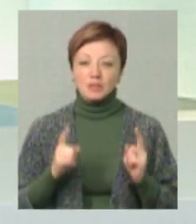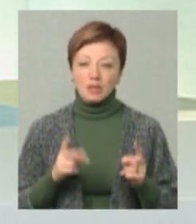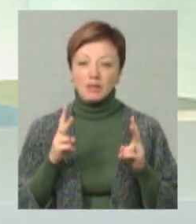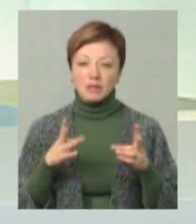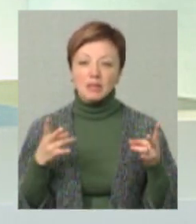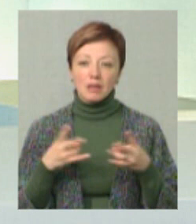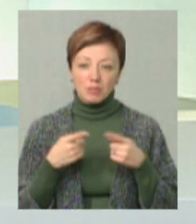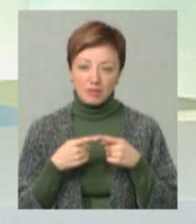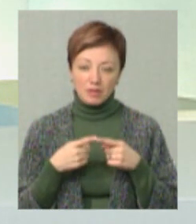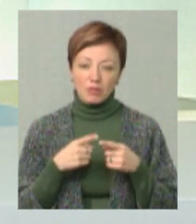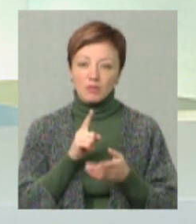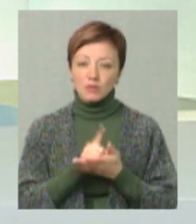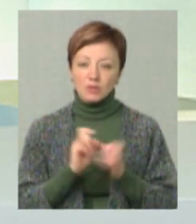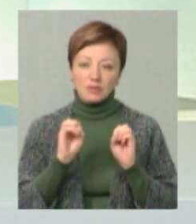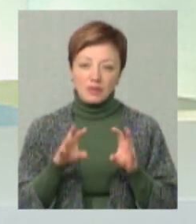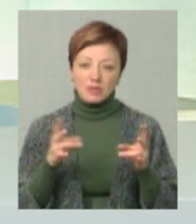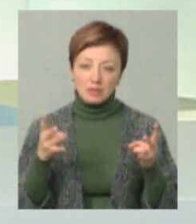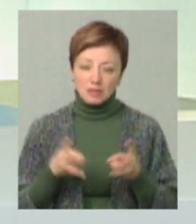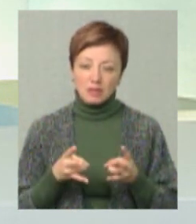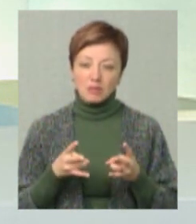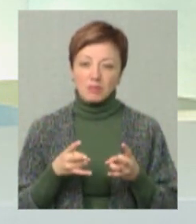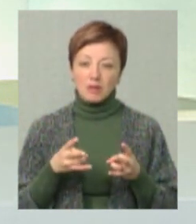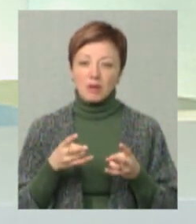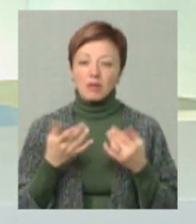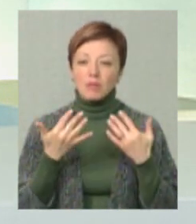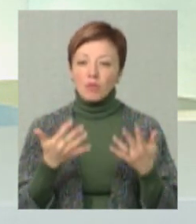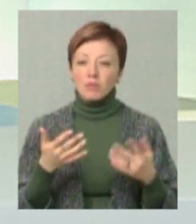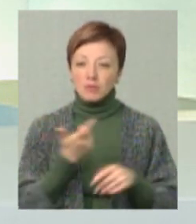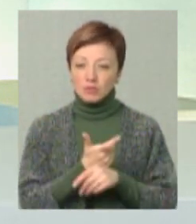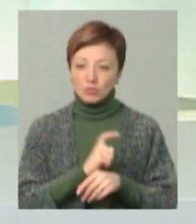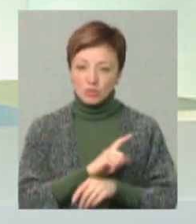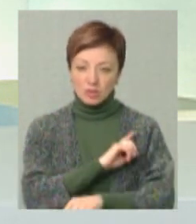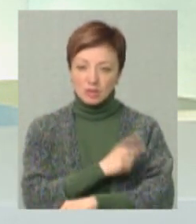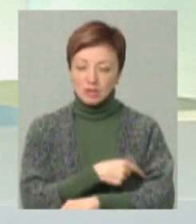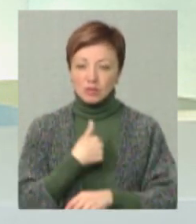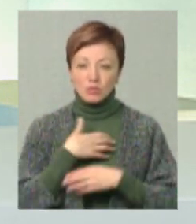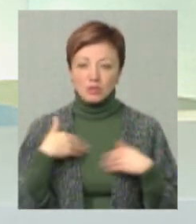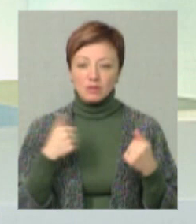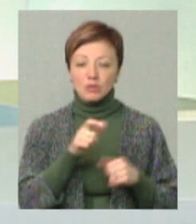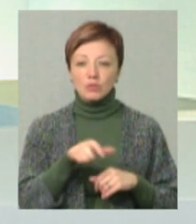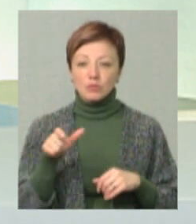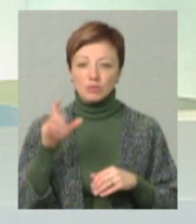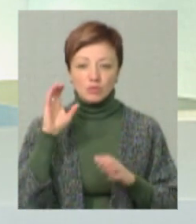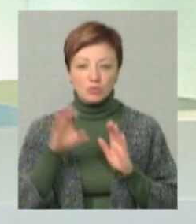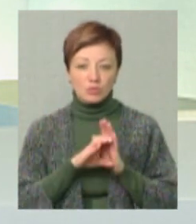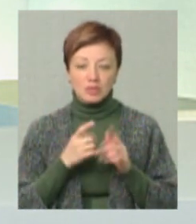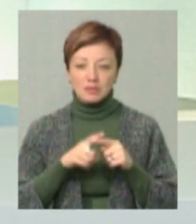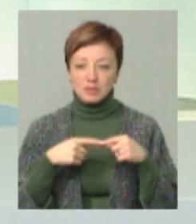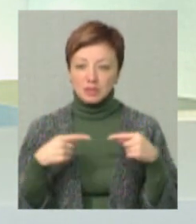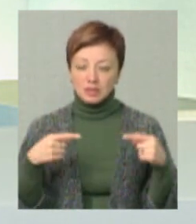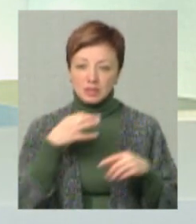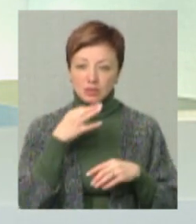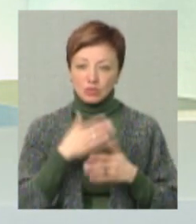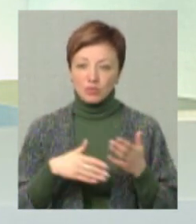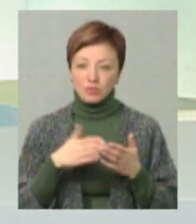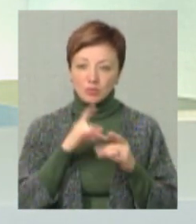Звичайно, квартири треба здавати. Обов'язково треба здавати квартири. Попит є величезний. Я би не хотів, щоб люди, послухавши оці всі речі,